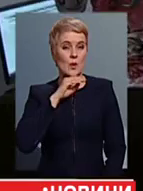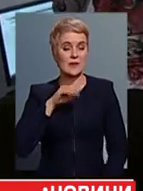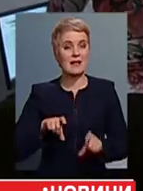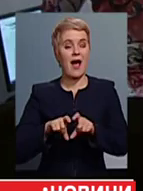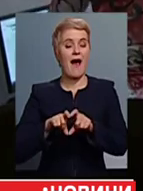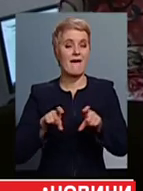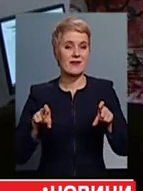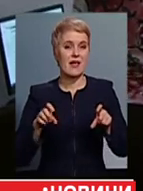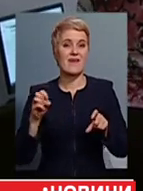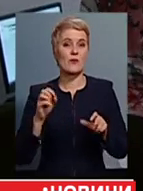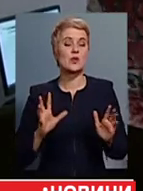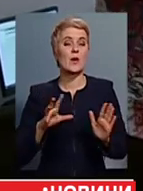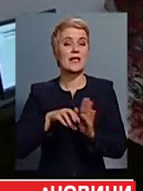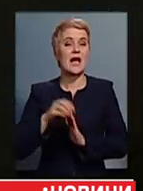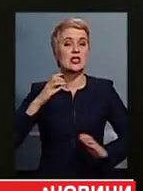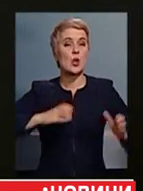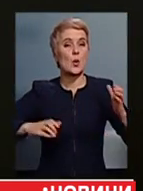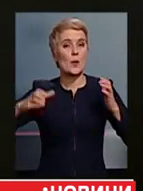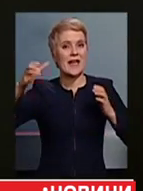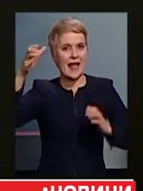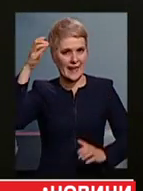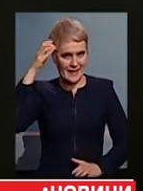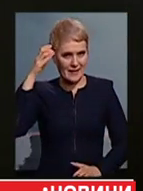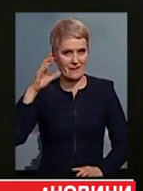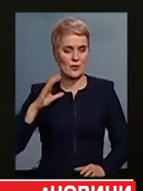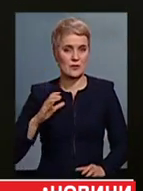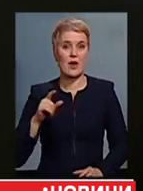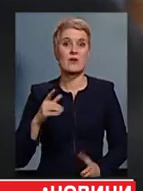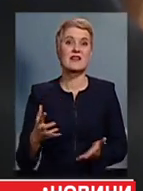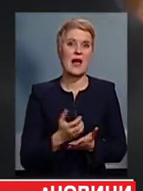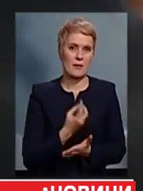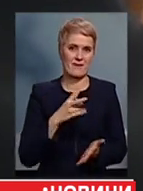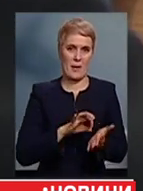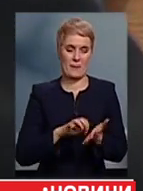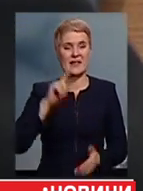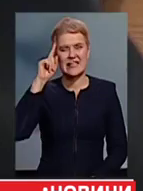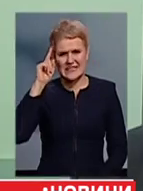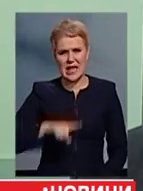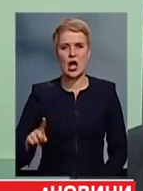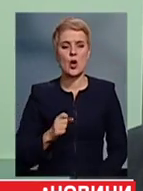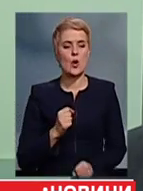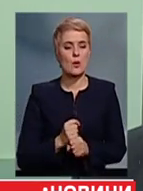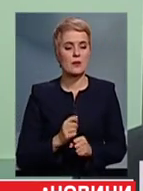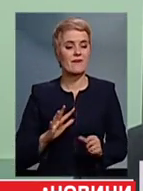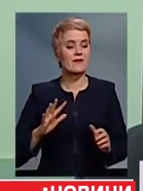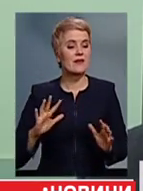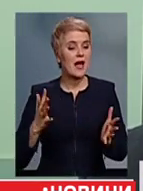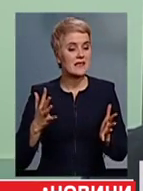інтеграції України, одного з одеських вишів. Він також набрав максимум балів і вже знає, що робитиме в разі перемоги. Я